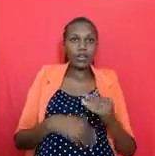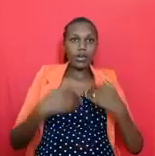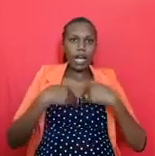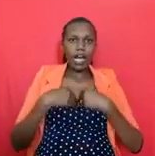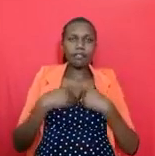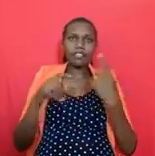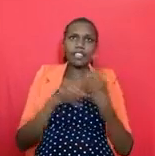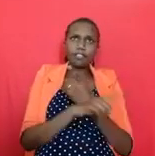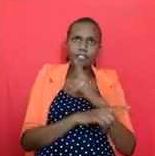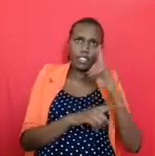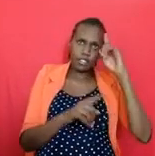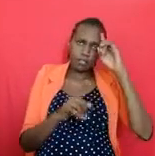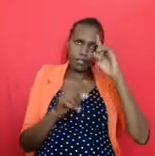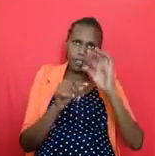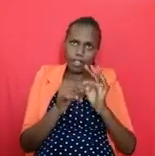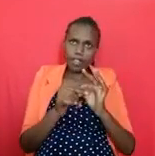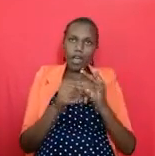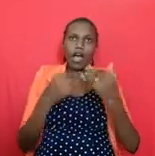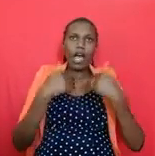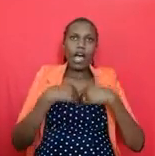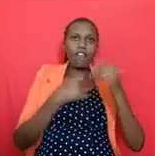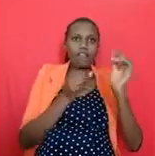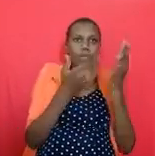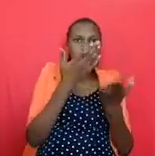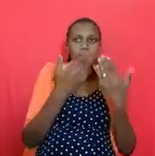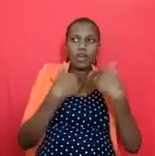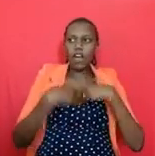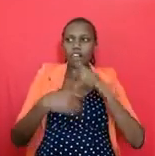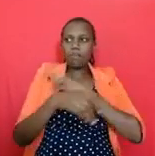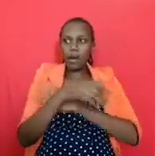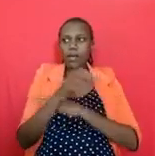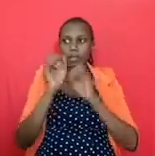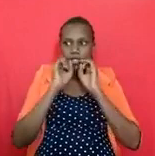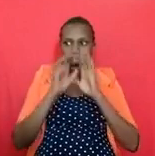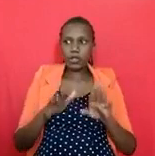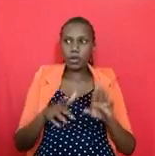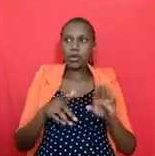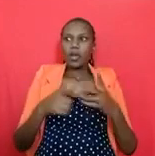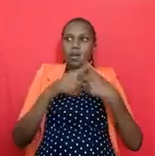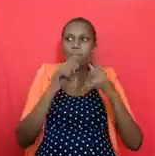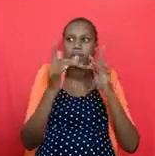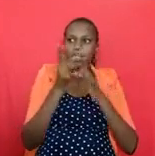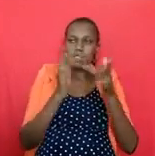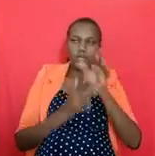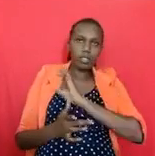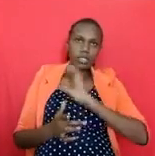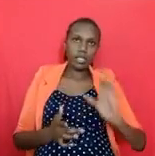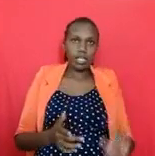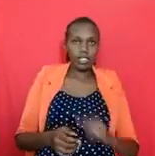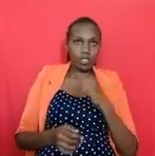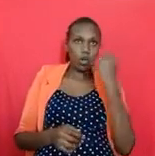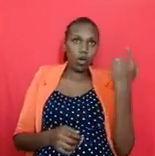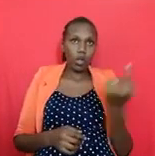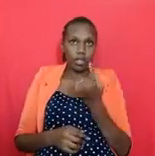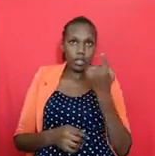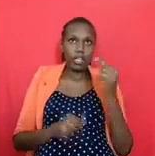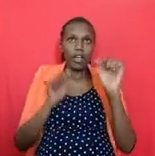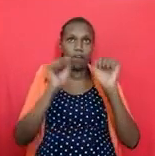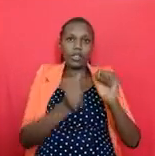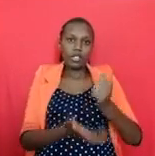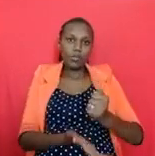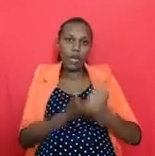wothe wahota gukorwo utari na hinya wa gwika uguo no jesu kristo we mwene